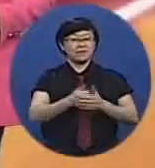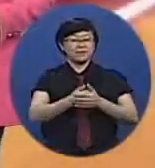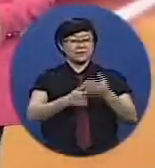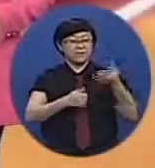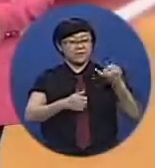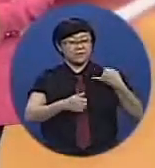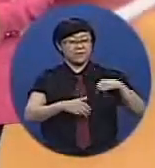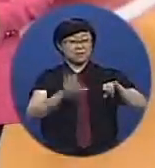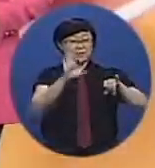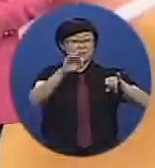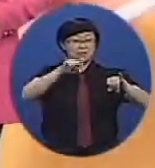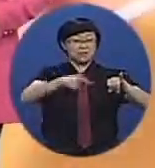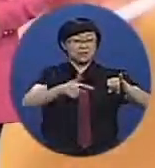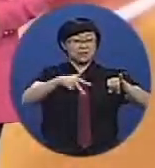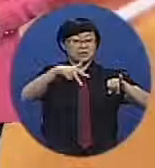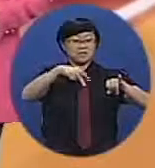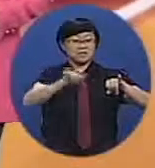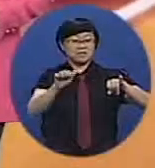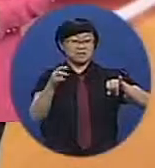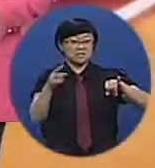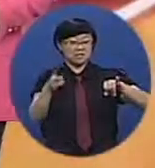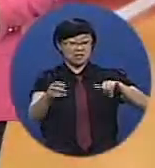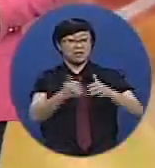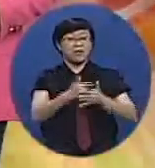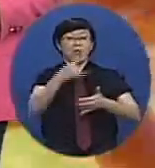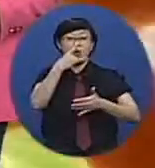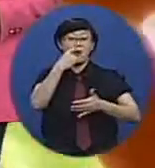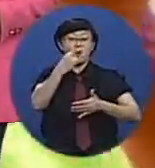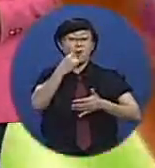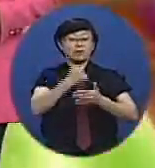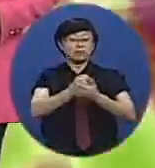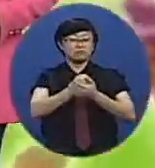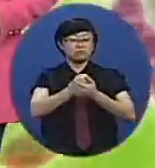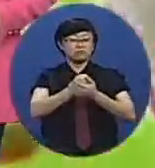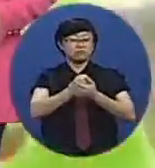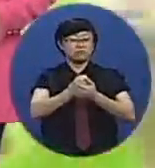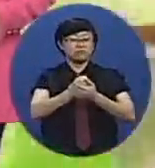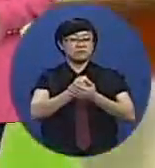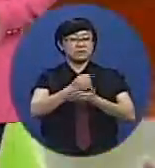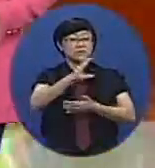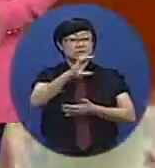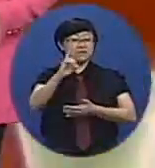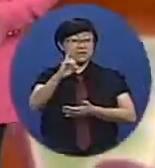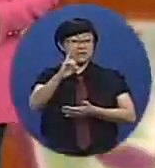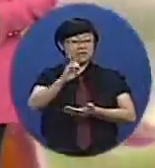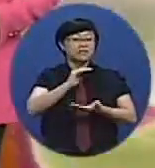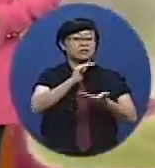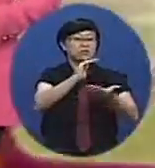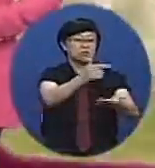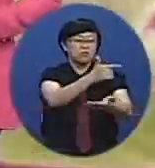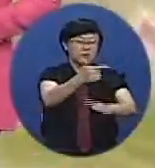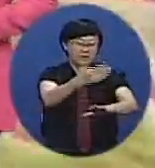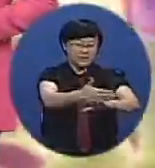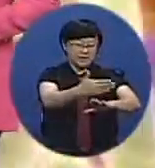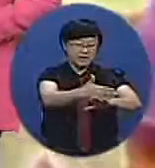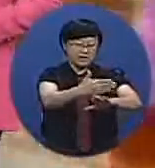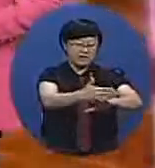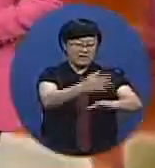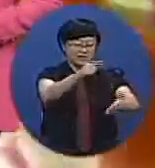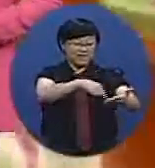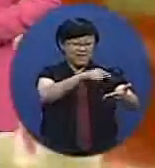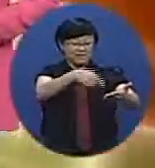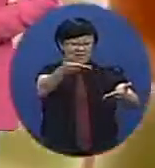따님 윤지혜님이 저에게 또 어머님을 어머님께 CD 보내드려서 너무 고맙다고 저에게 네.